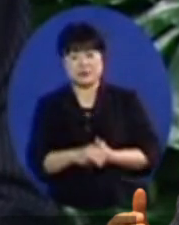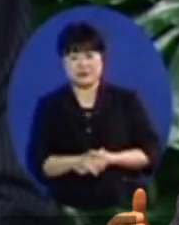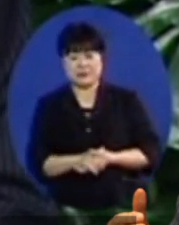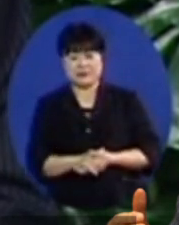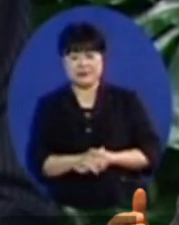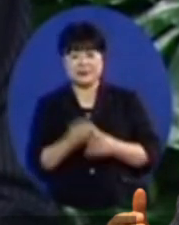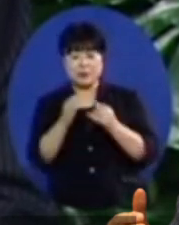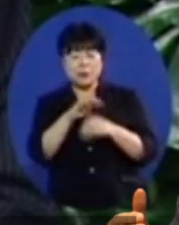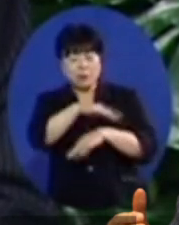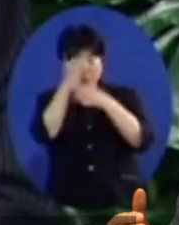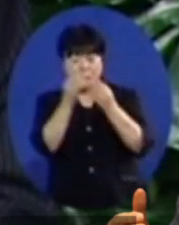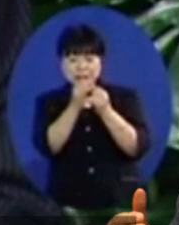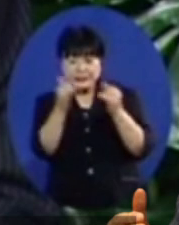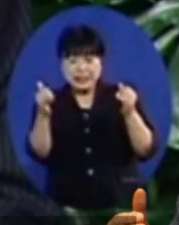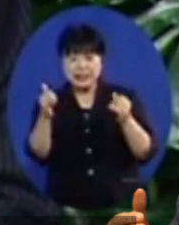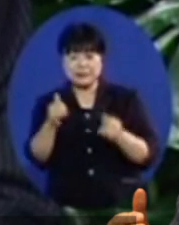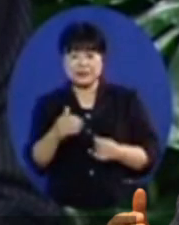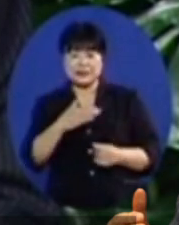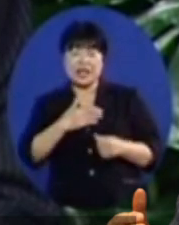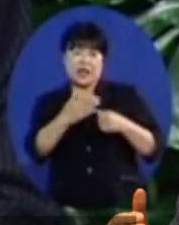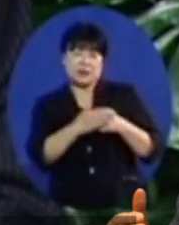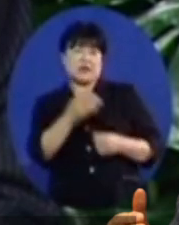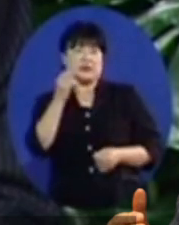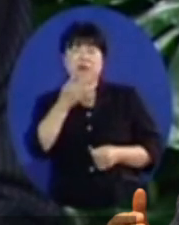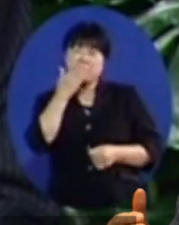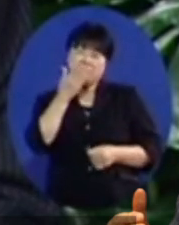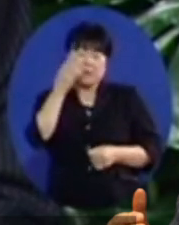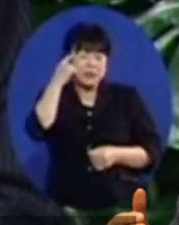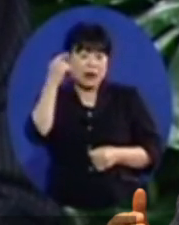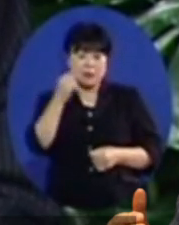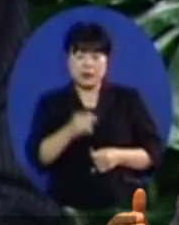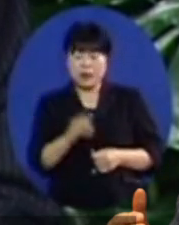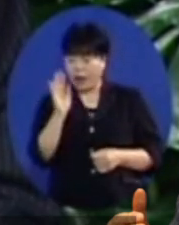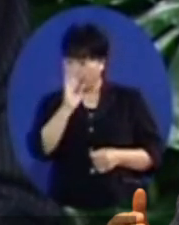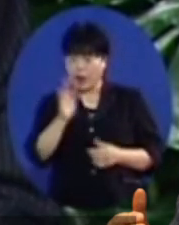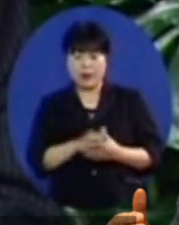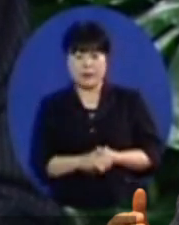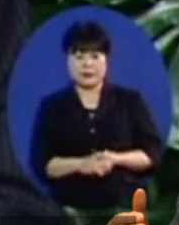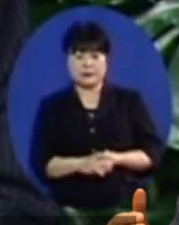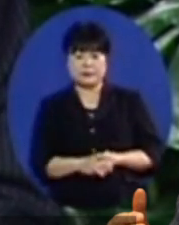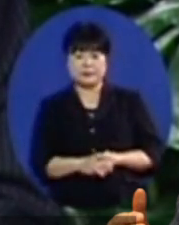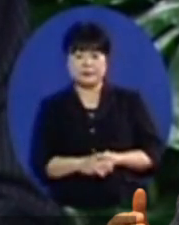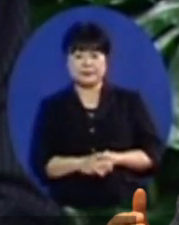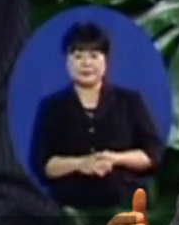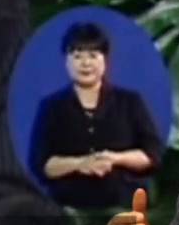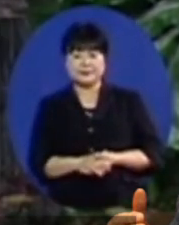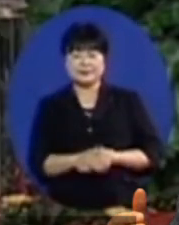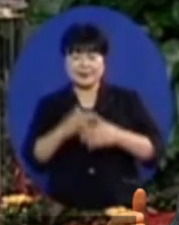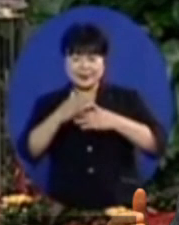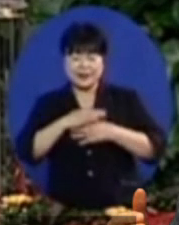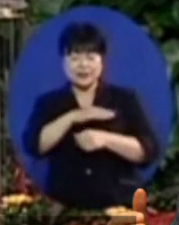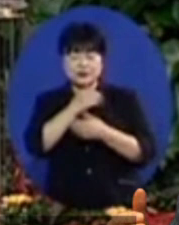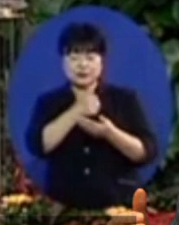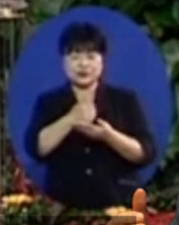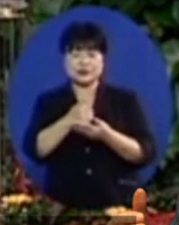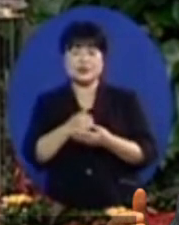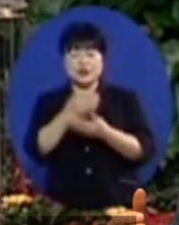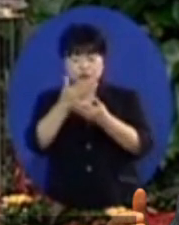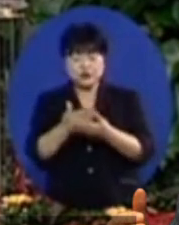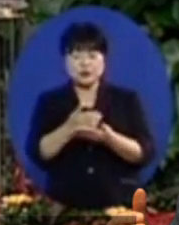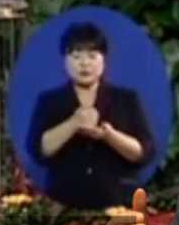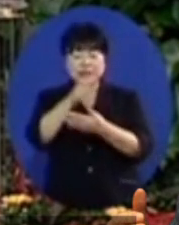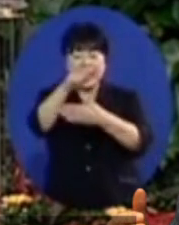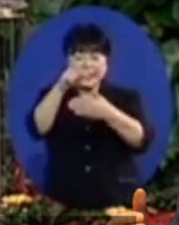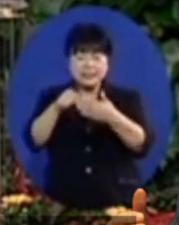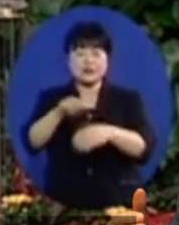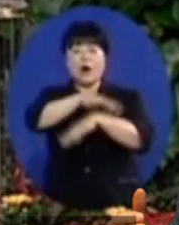모든 사람들이 자기를 도와줄 것이라고만 생각하고 있으면 안 된다는 것입니다. 내게 능력 주신 자 안에서 내가 모든